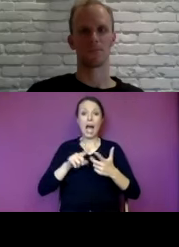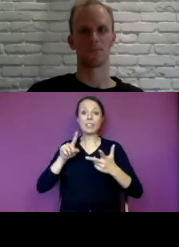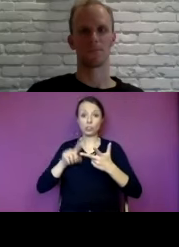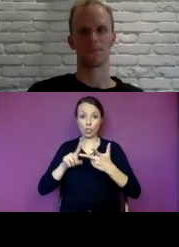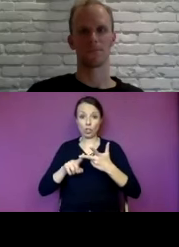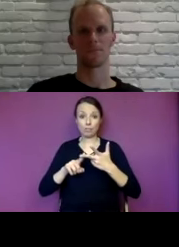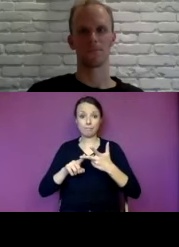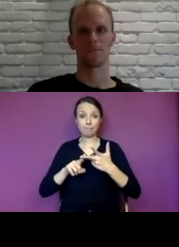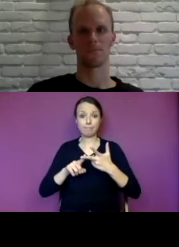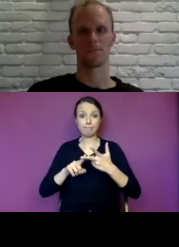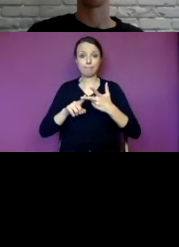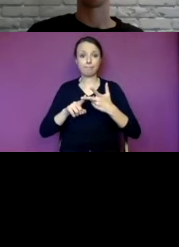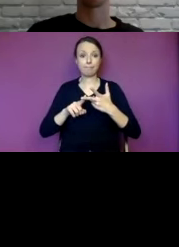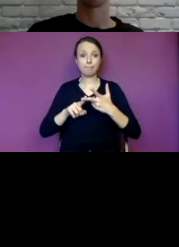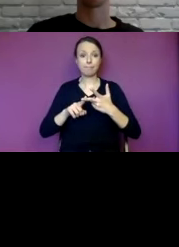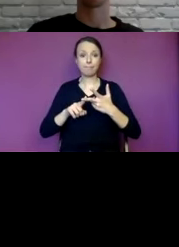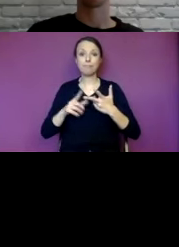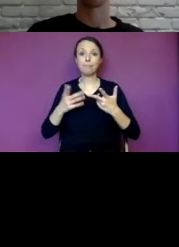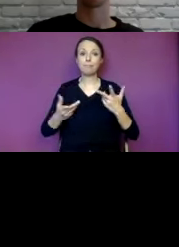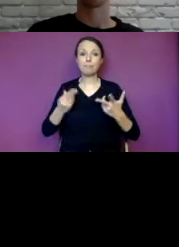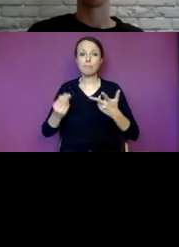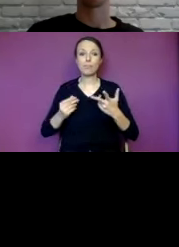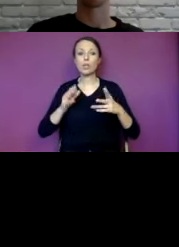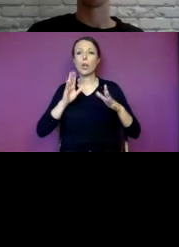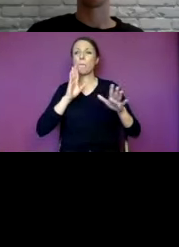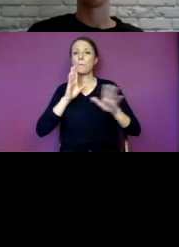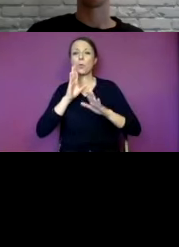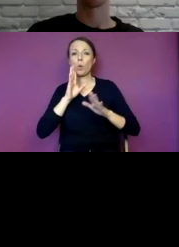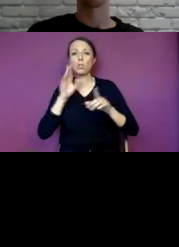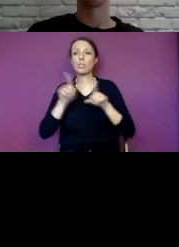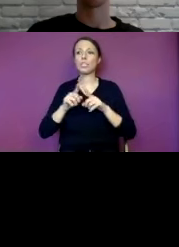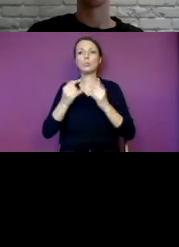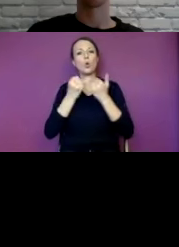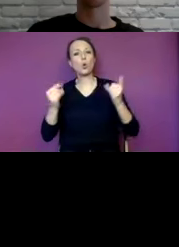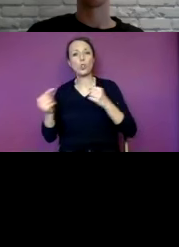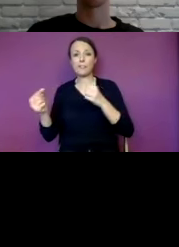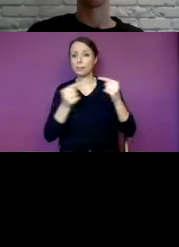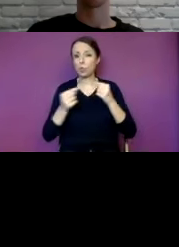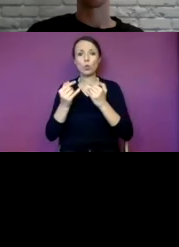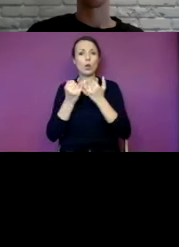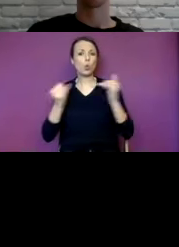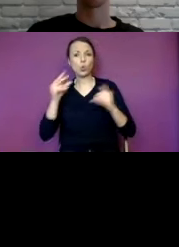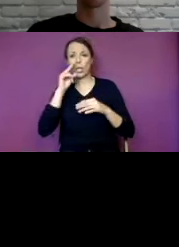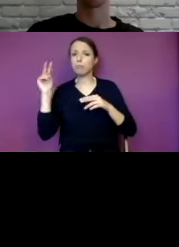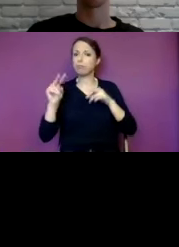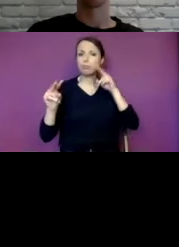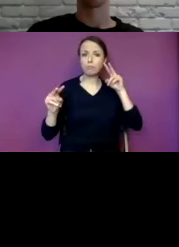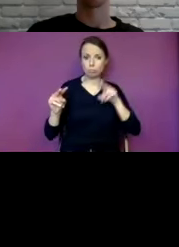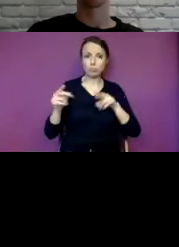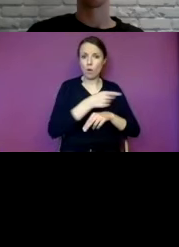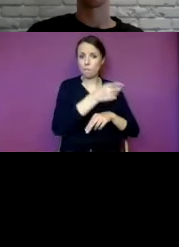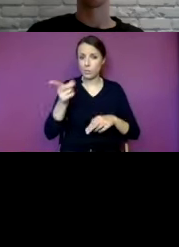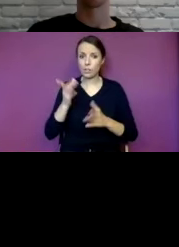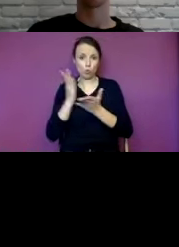jest te dyskursy też, które Państwo tutaj poruszają i jako tutaj